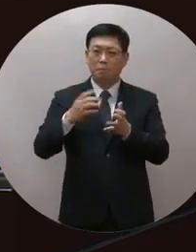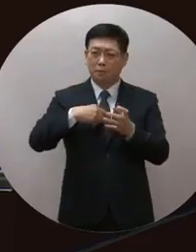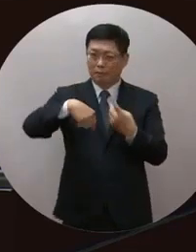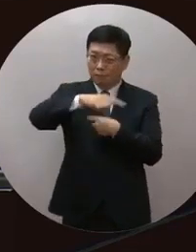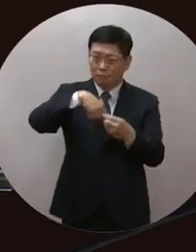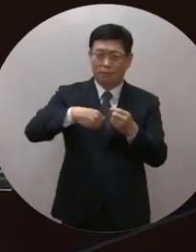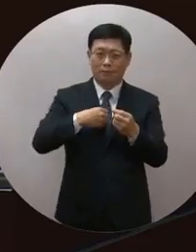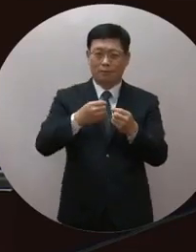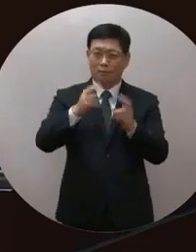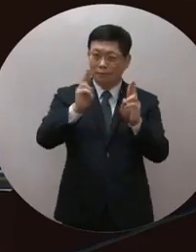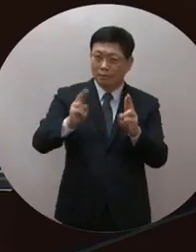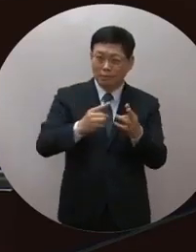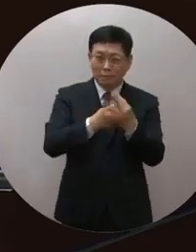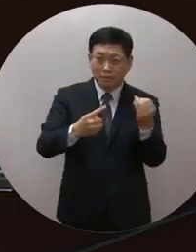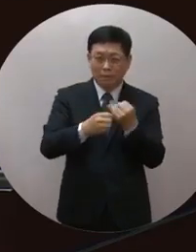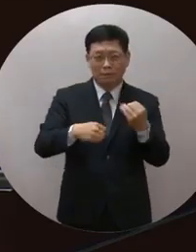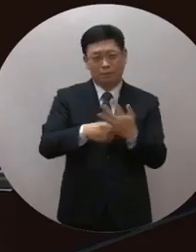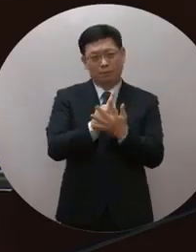率只有